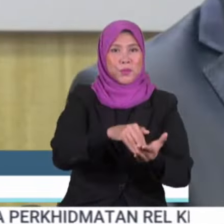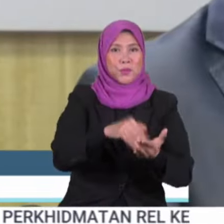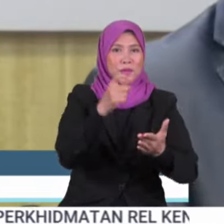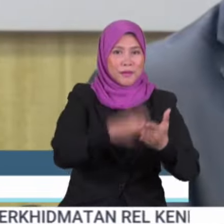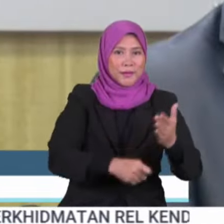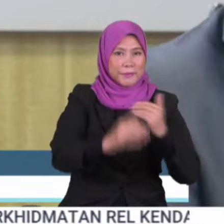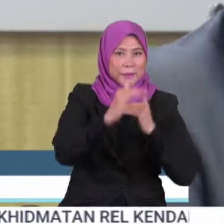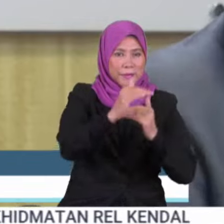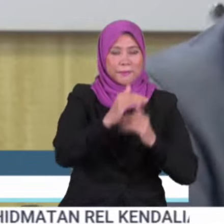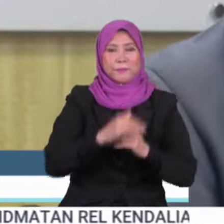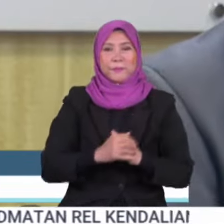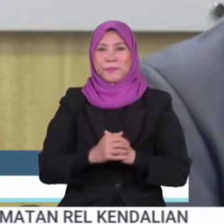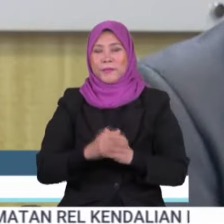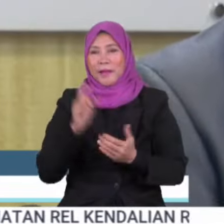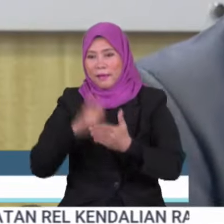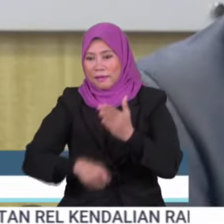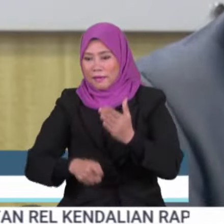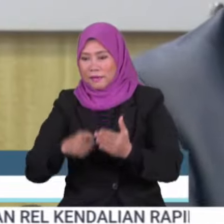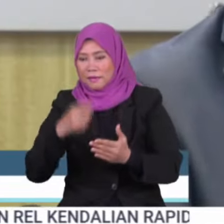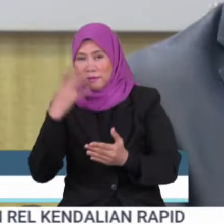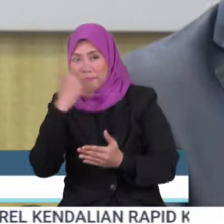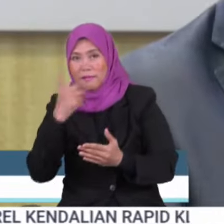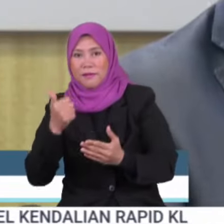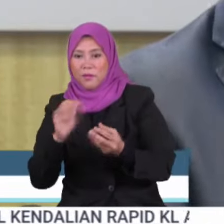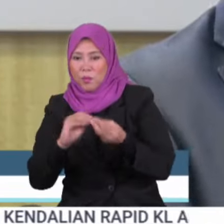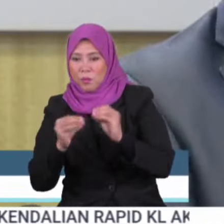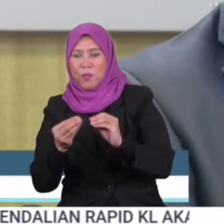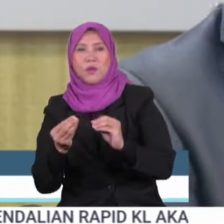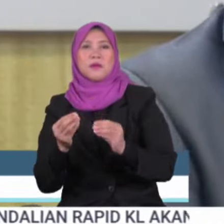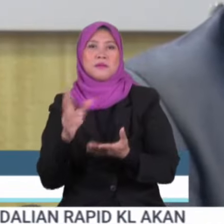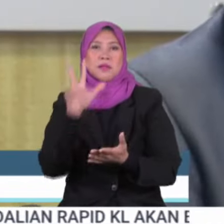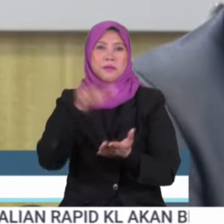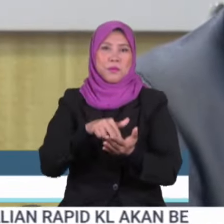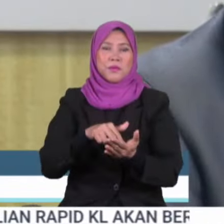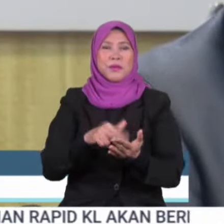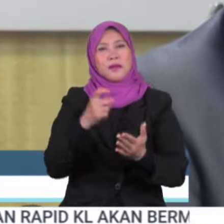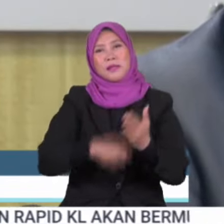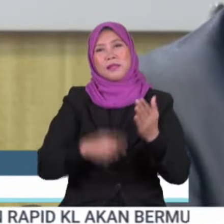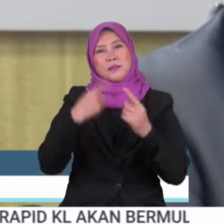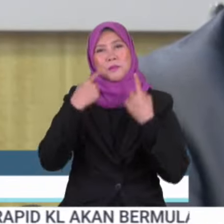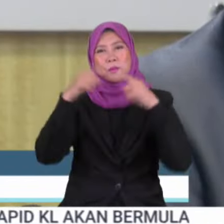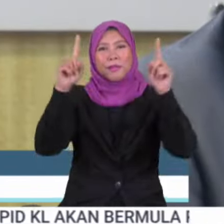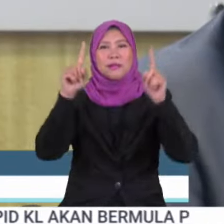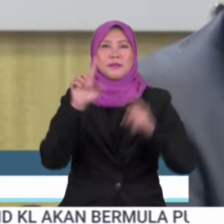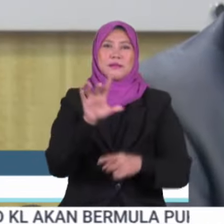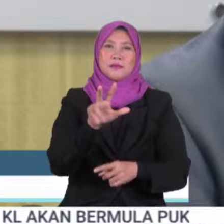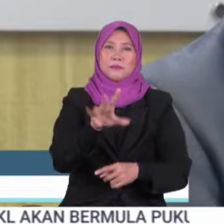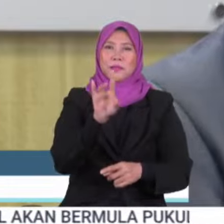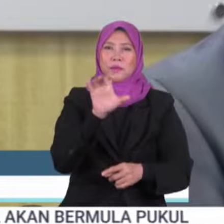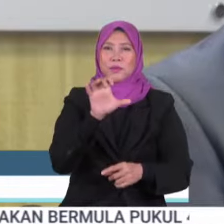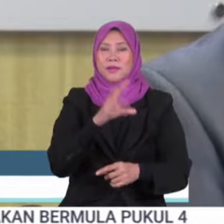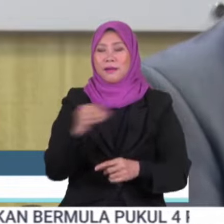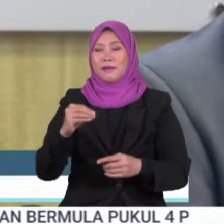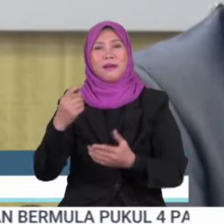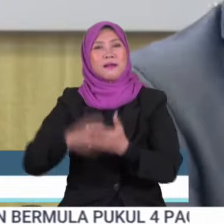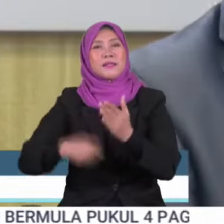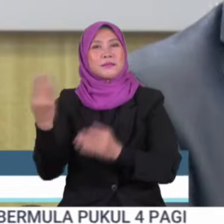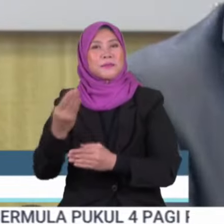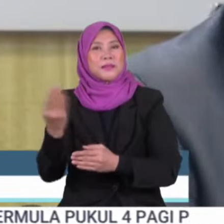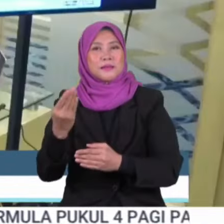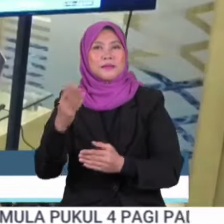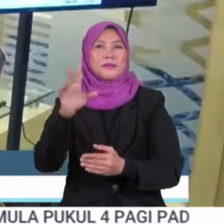minimal nombo menarik 3000 harga minimal Lombok kopilo 800 Ringgit harga minimal dan nobiase running number